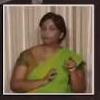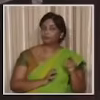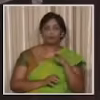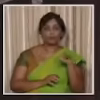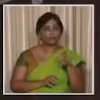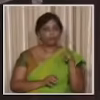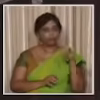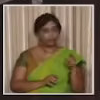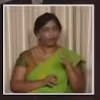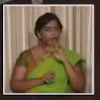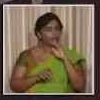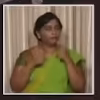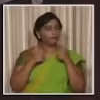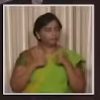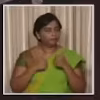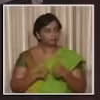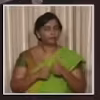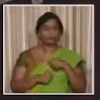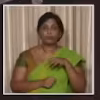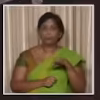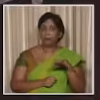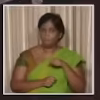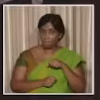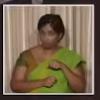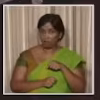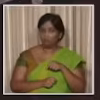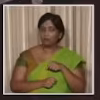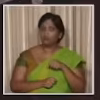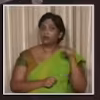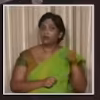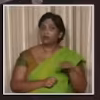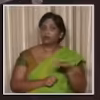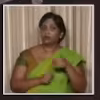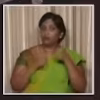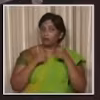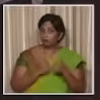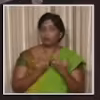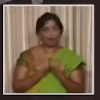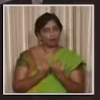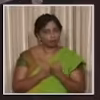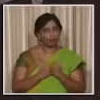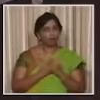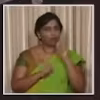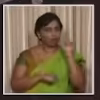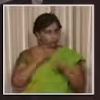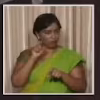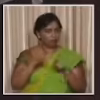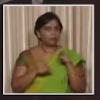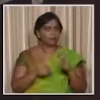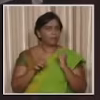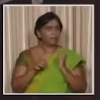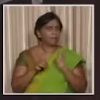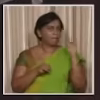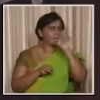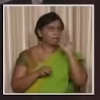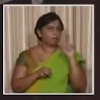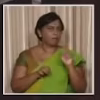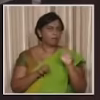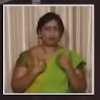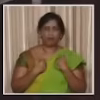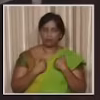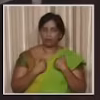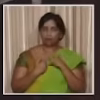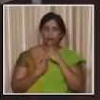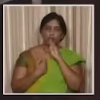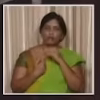ඉඩම් හරියට භාවිතා කරනවද මේ ඉඩම් හරියට ලැබෙනවද පුද්ගලයන්ට මේ ප්‍රශ්නාර්ථය අපිට තියෙනවා